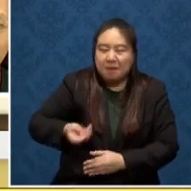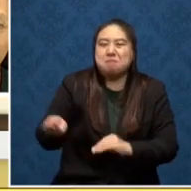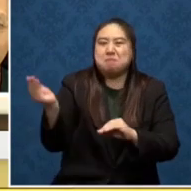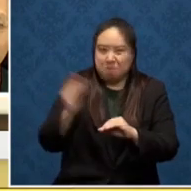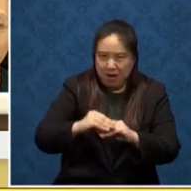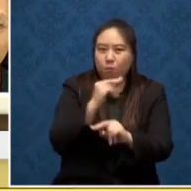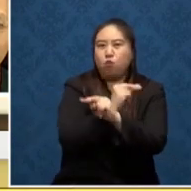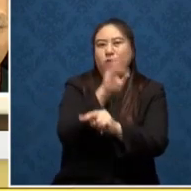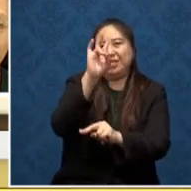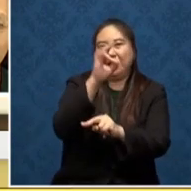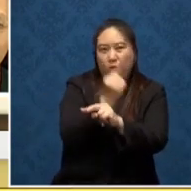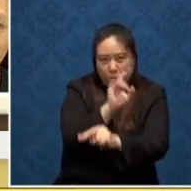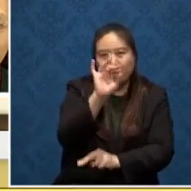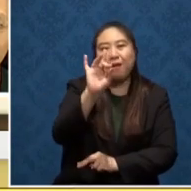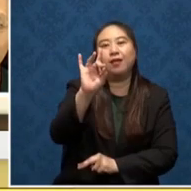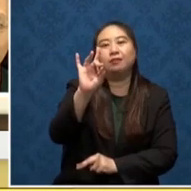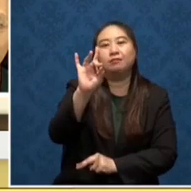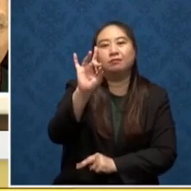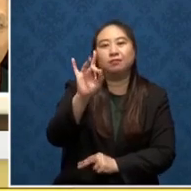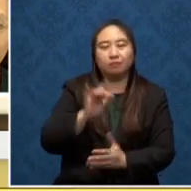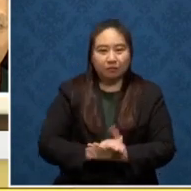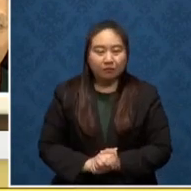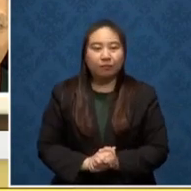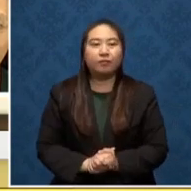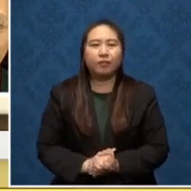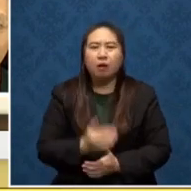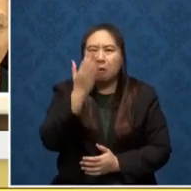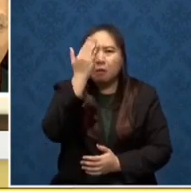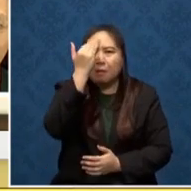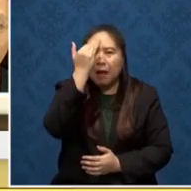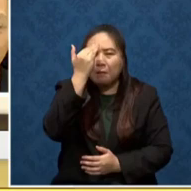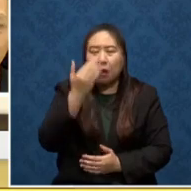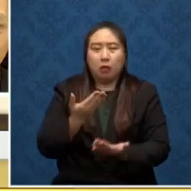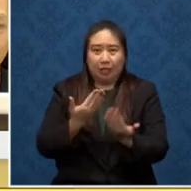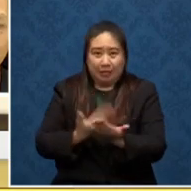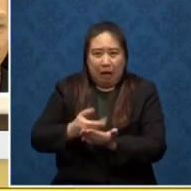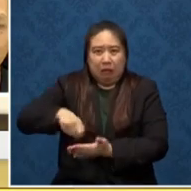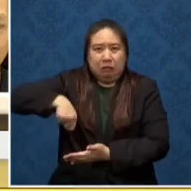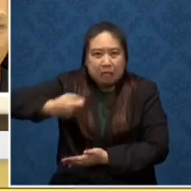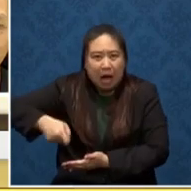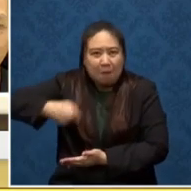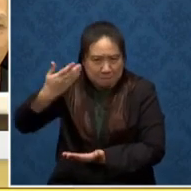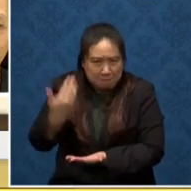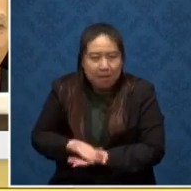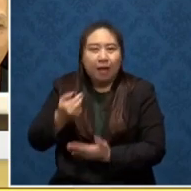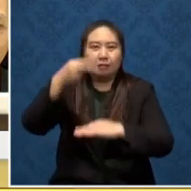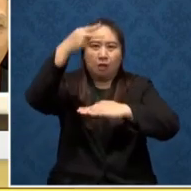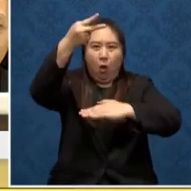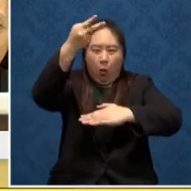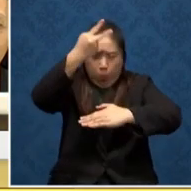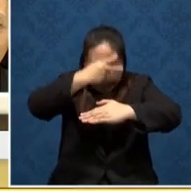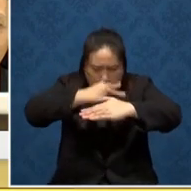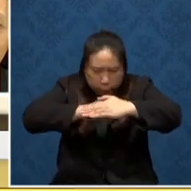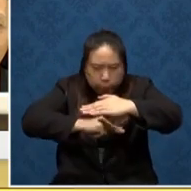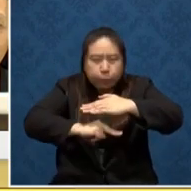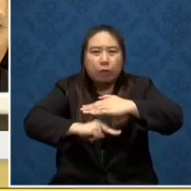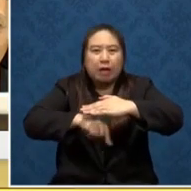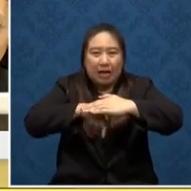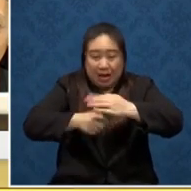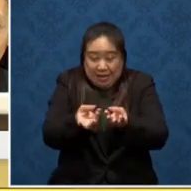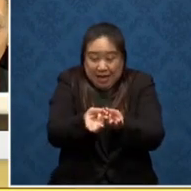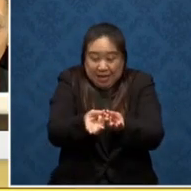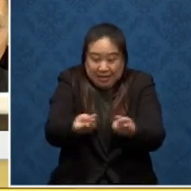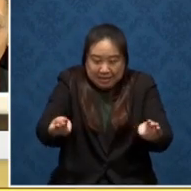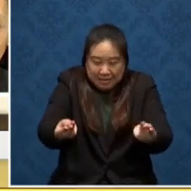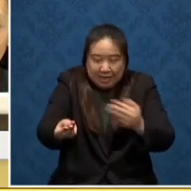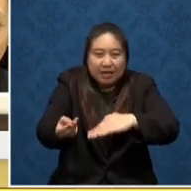-8 เท่าของการให้บริการอยในขณะนี้เพราะว่าต้นทุนของการนำสสื่สารโงดินจะต้องมีการสร้างท่อร้อยส